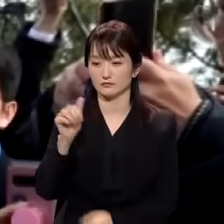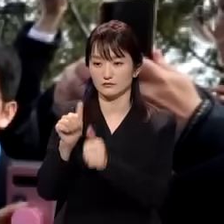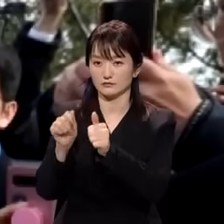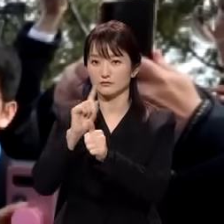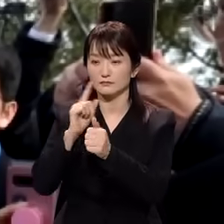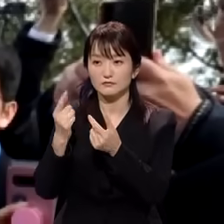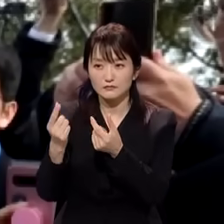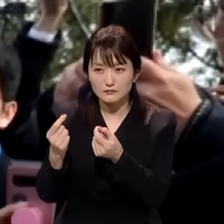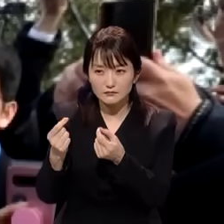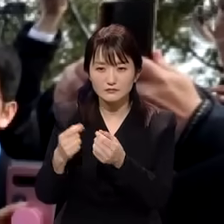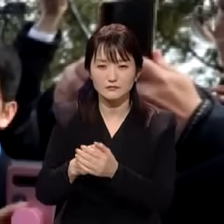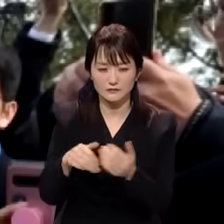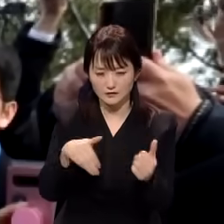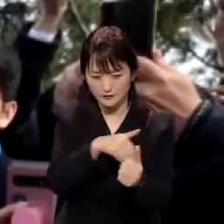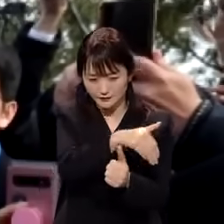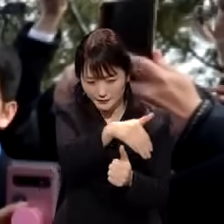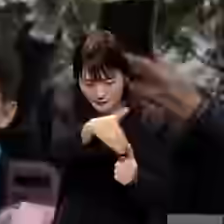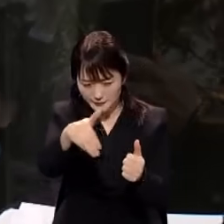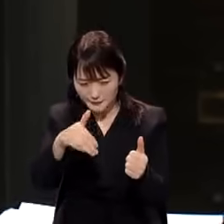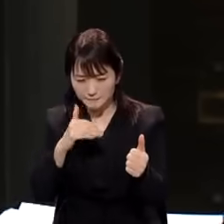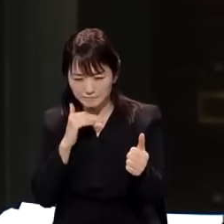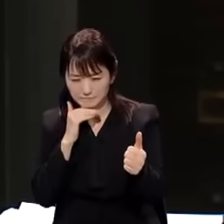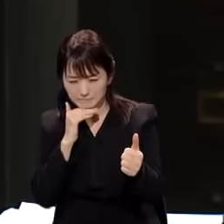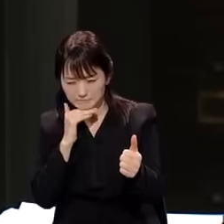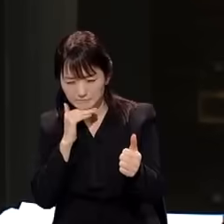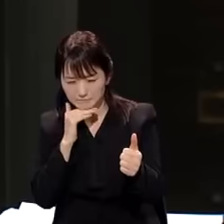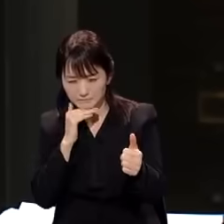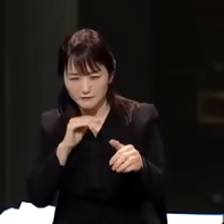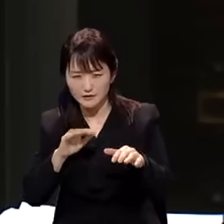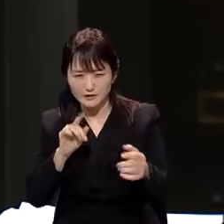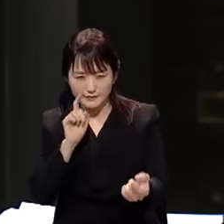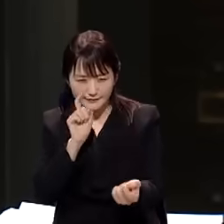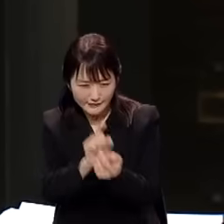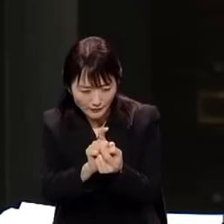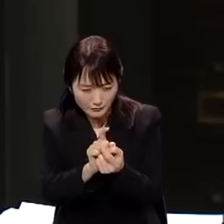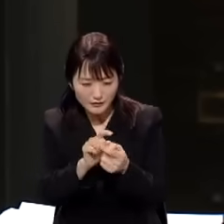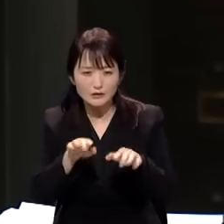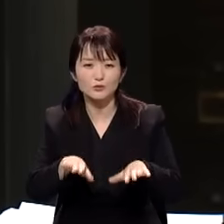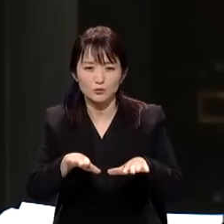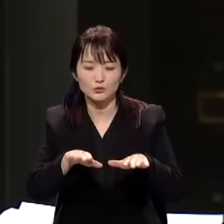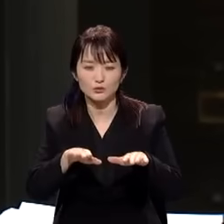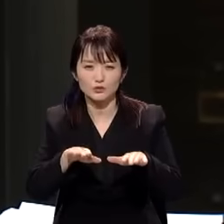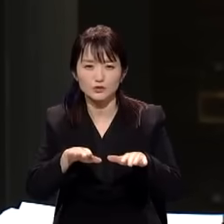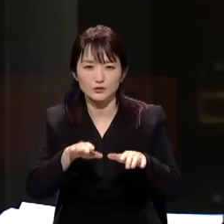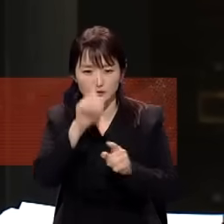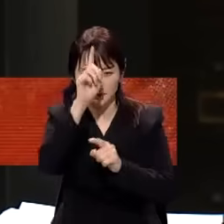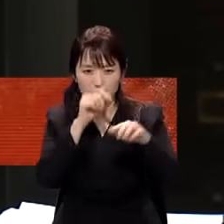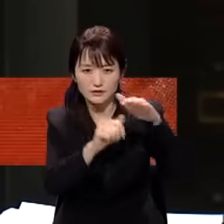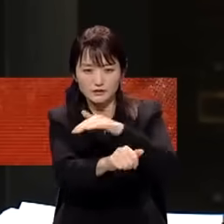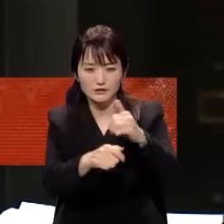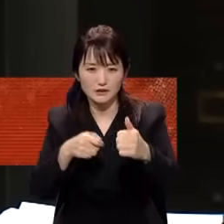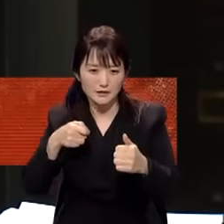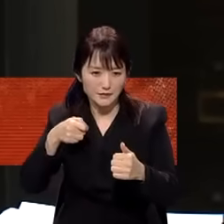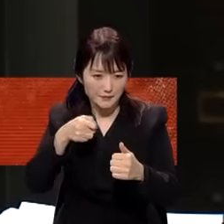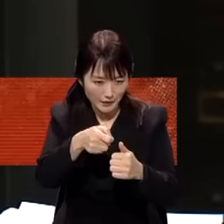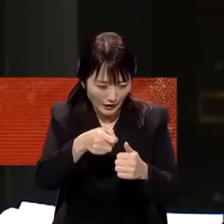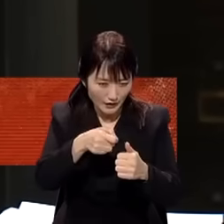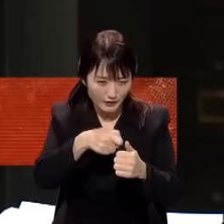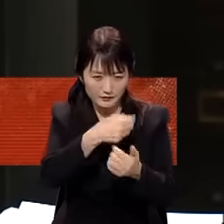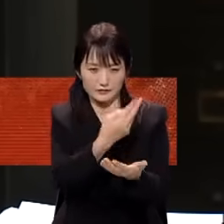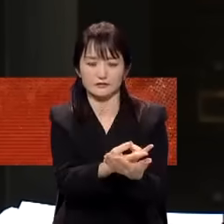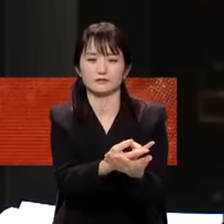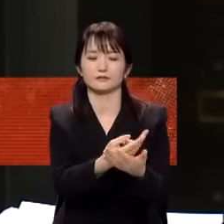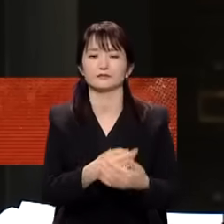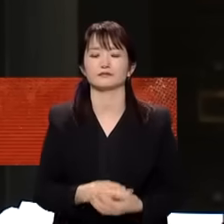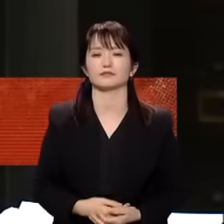계속 기회를 엿봤고 그게 마침 오늘이었다. 디데이가 예. 이랬던 얘기로 해석될 수밖에 없는데